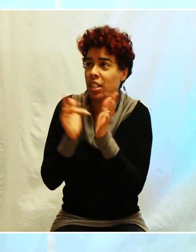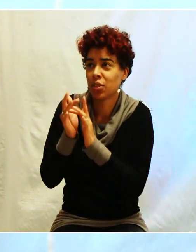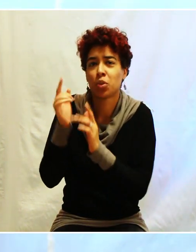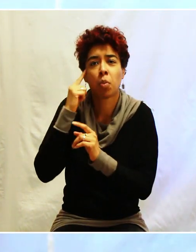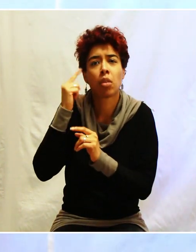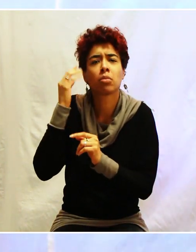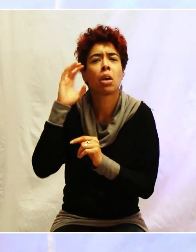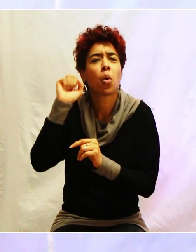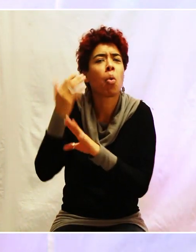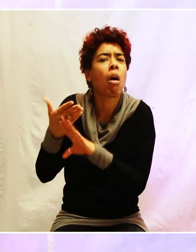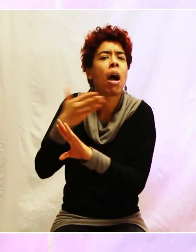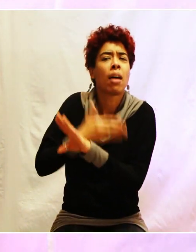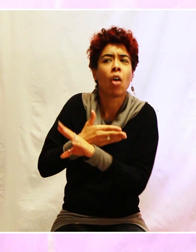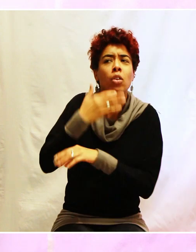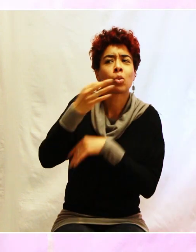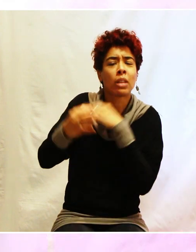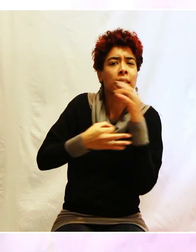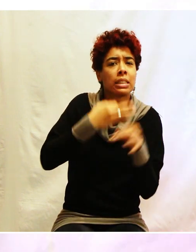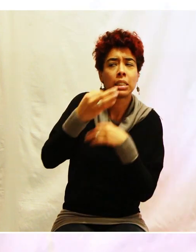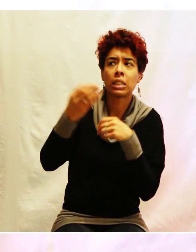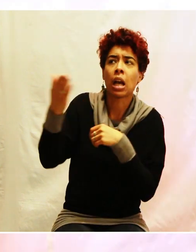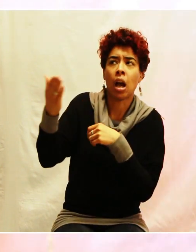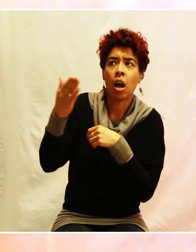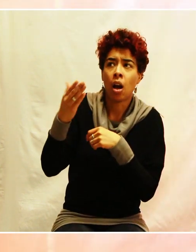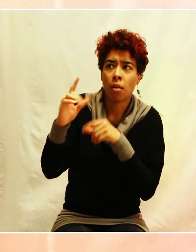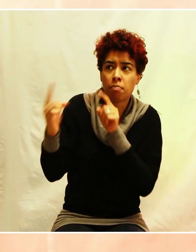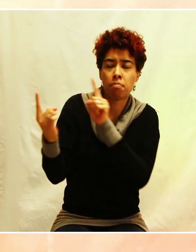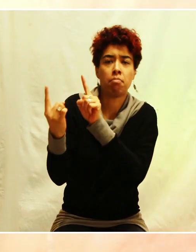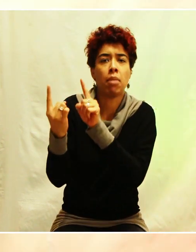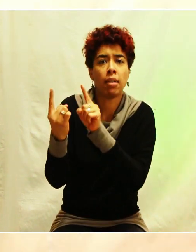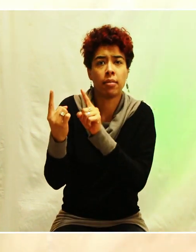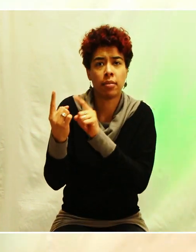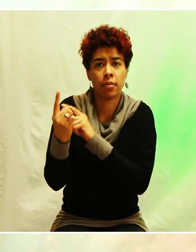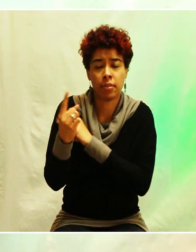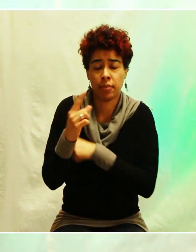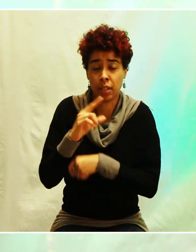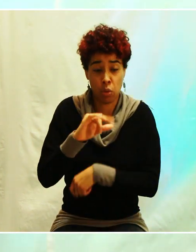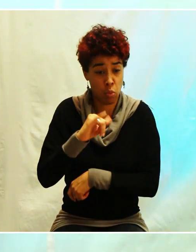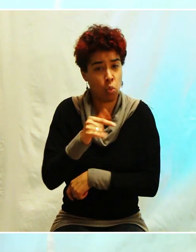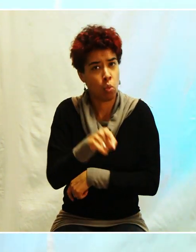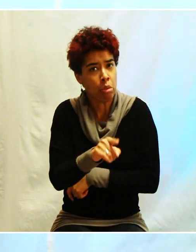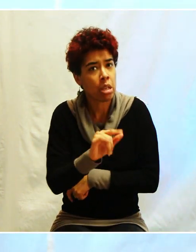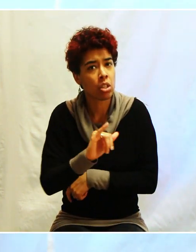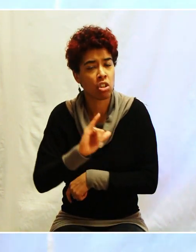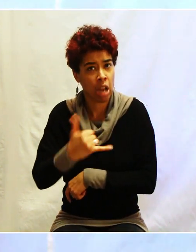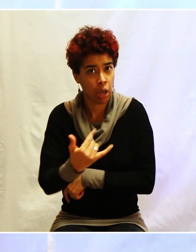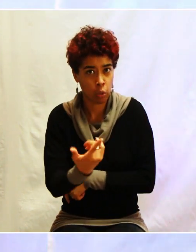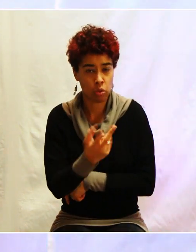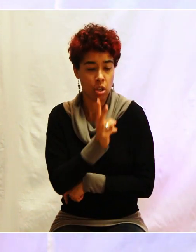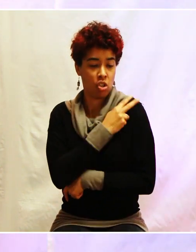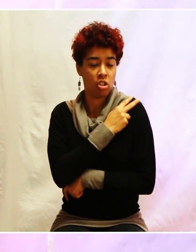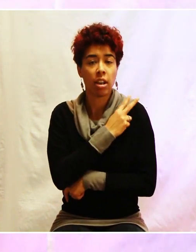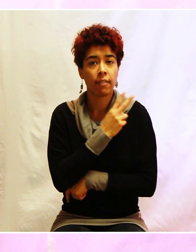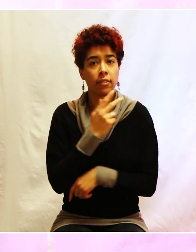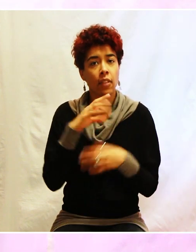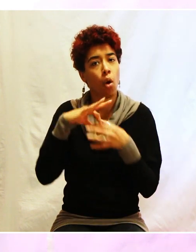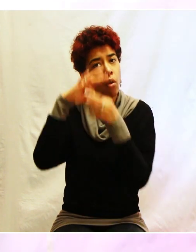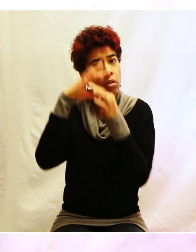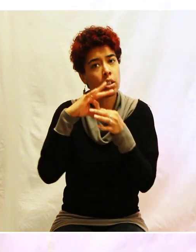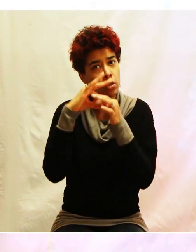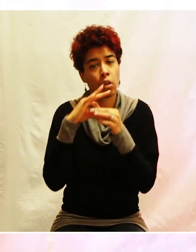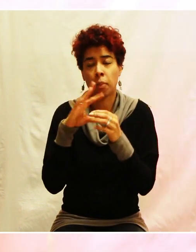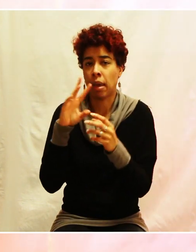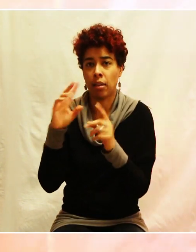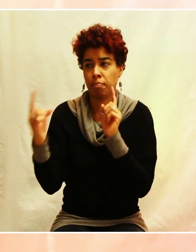comme miracle, comme guérison. Et cet homme-là, tout chef qu'il était, chef religieux, va venir au pied de